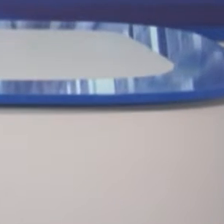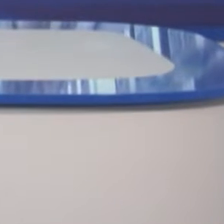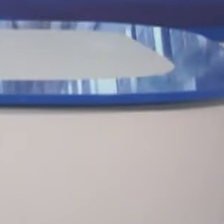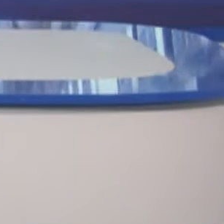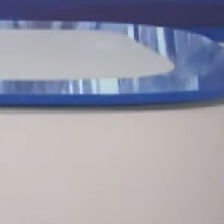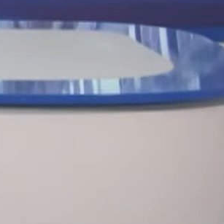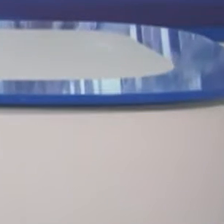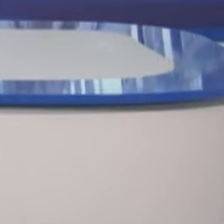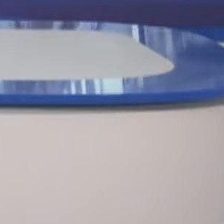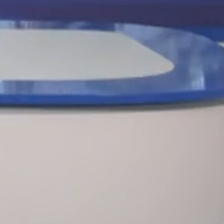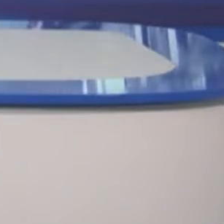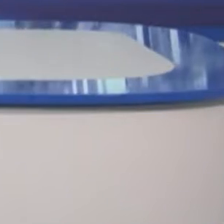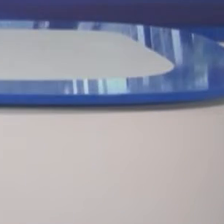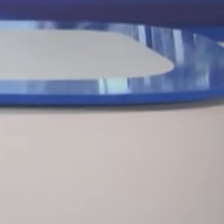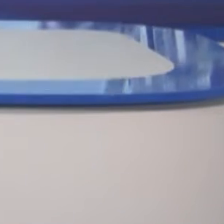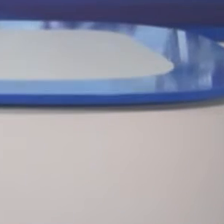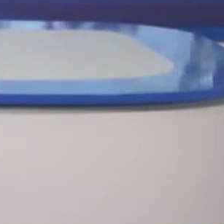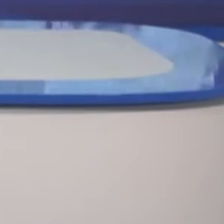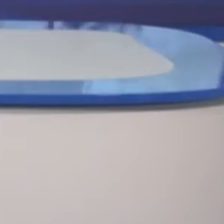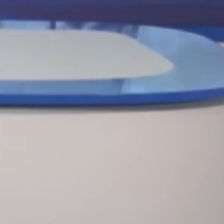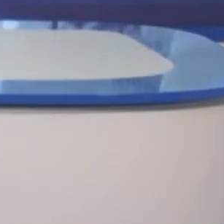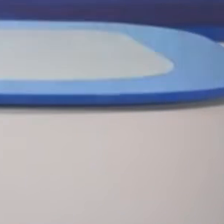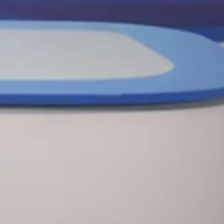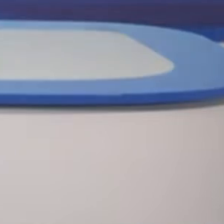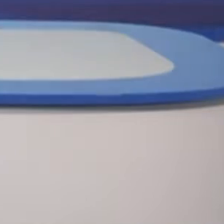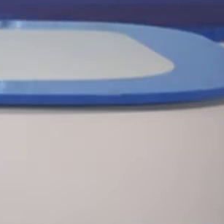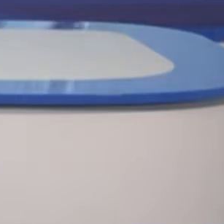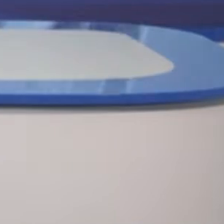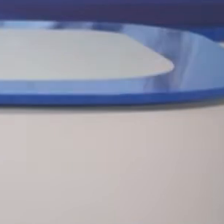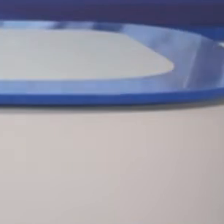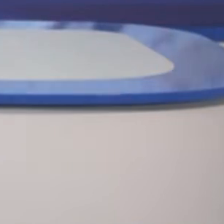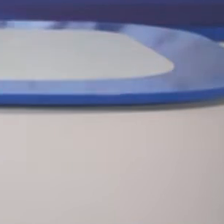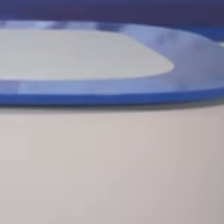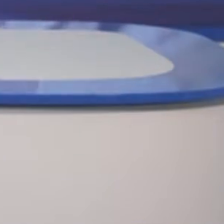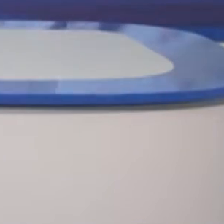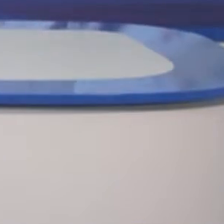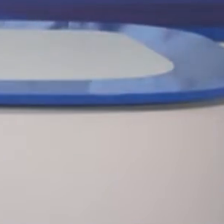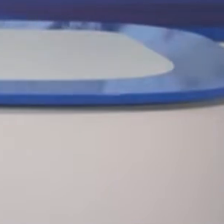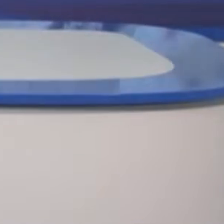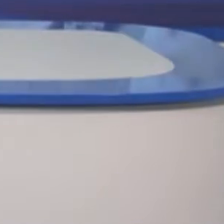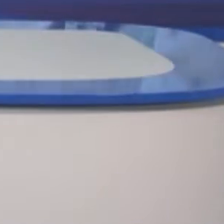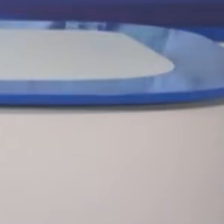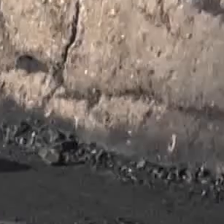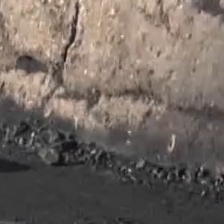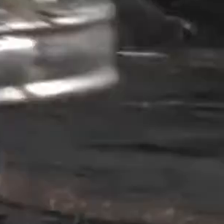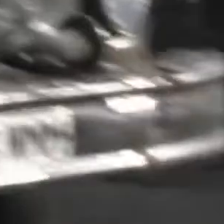Ағымдағы жылдың 42 айының қорытындысы бойынша Қазақстанда көмір бір айда 2,19%-ға және бір